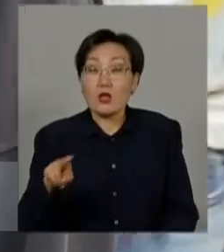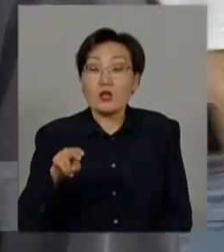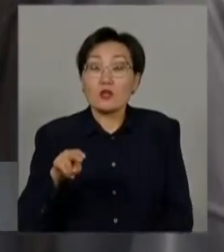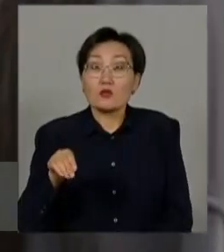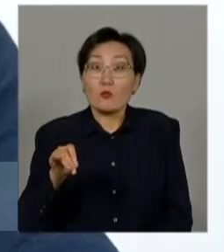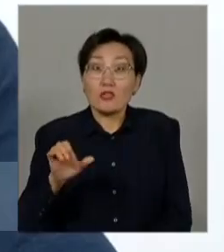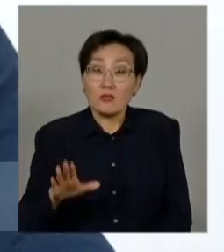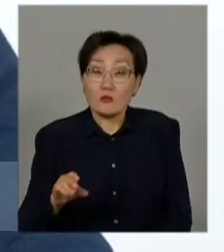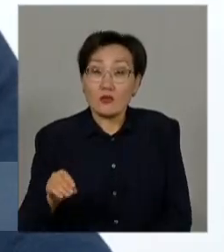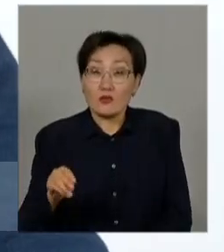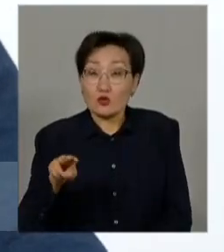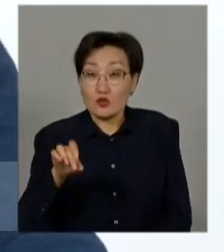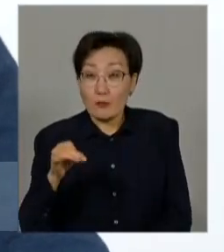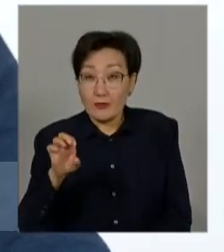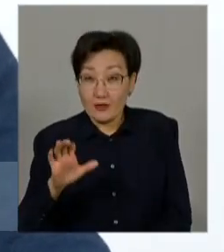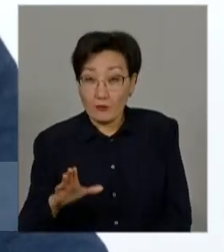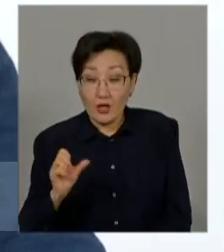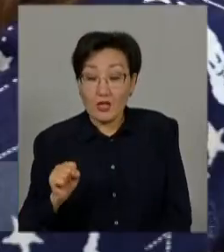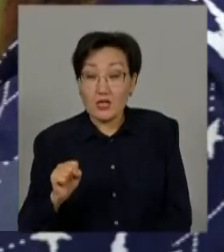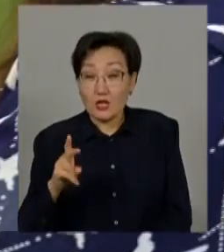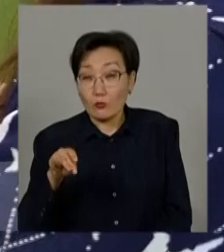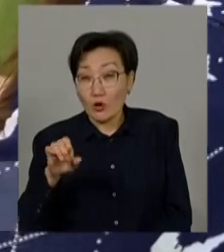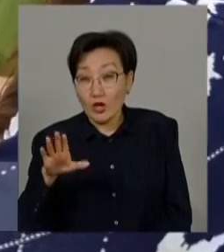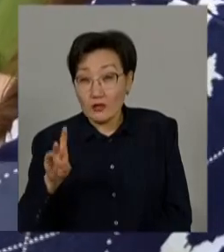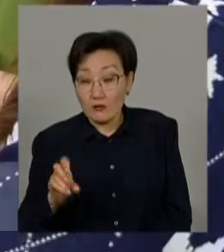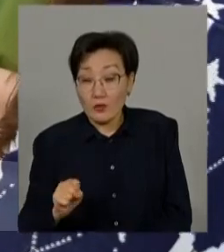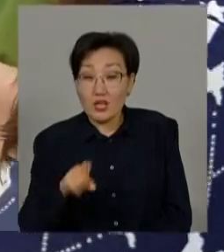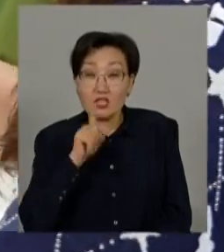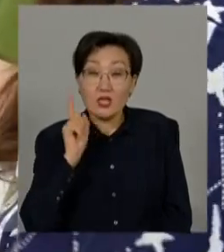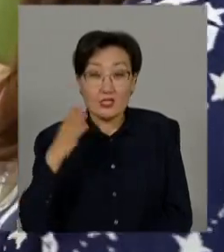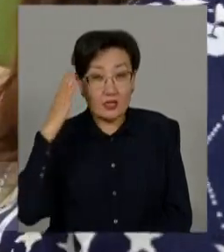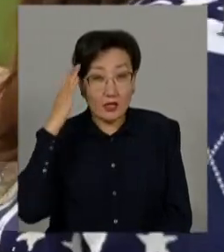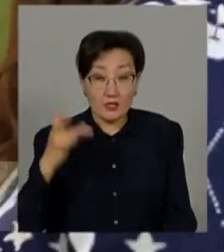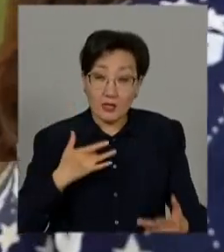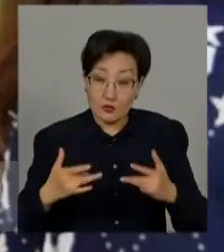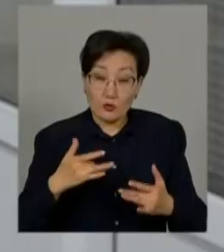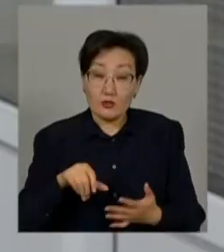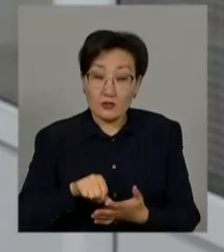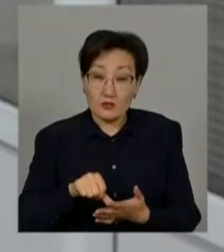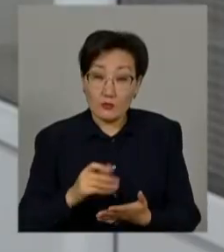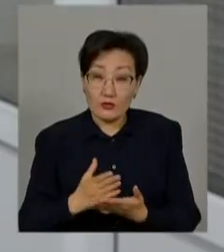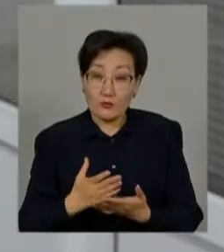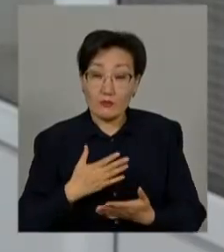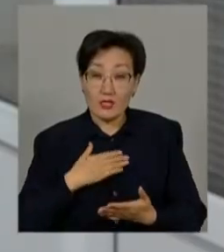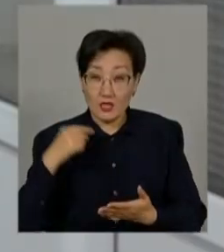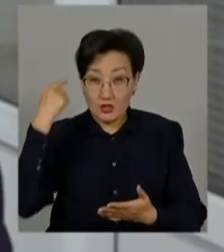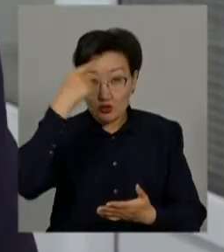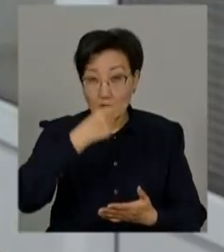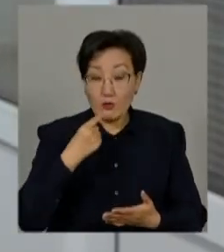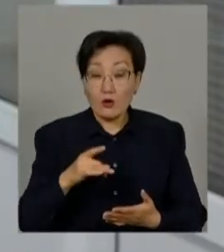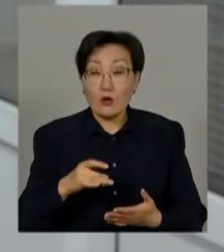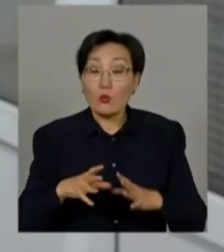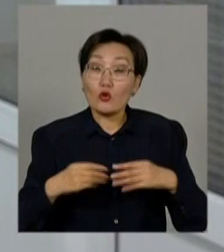Жұмаділов, Жұлдызай Дүйсенбиева, Алмагүл Қалмұханова және жас таланттар да бой көрсетеді. Мен жеке рөлім сол